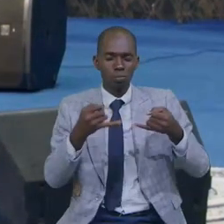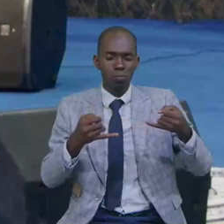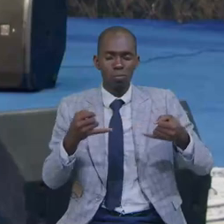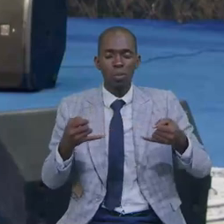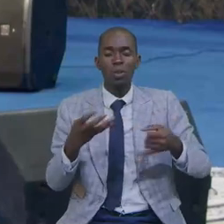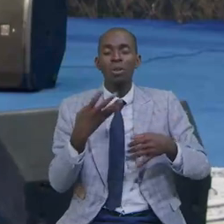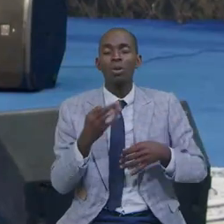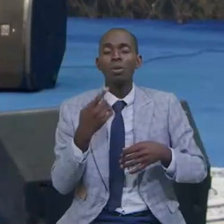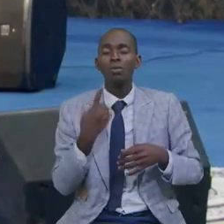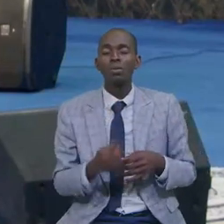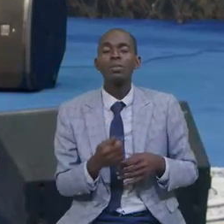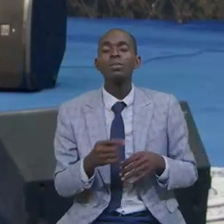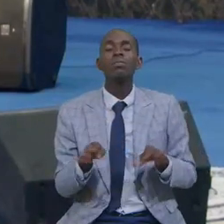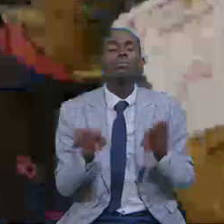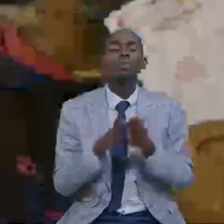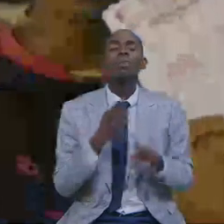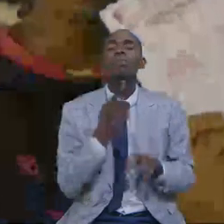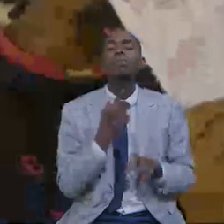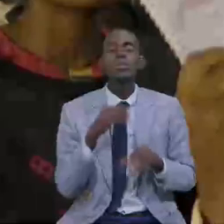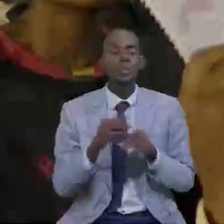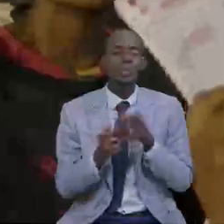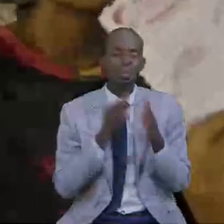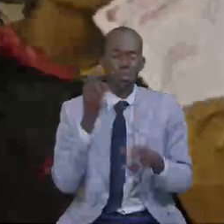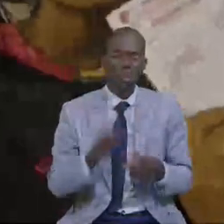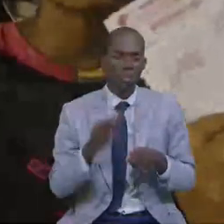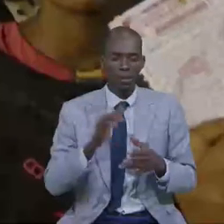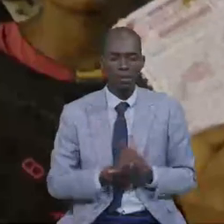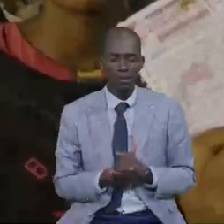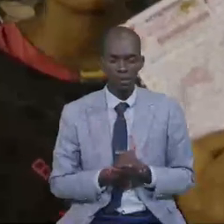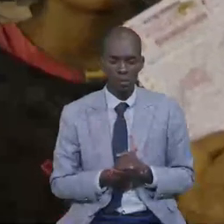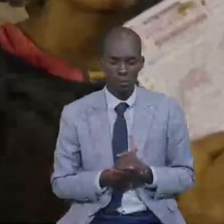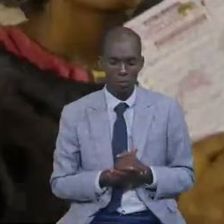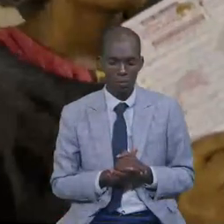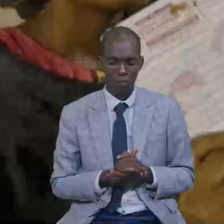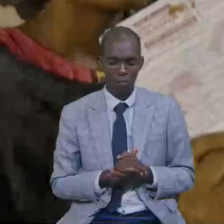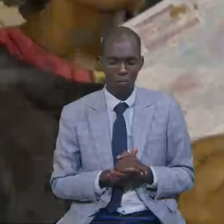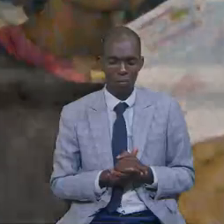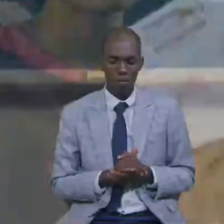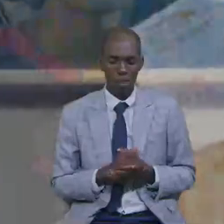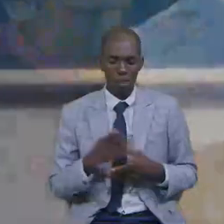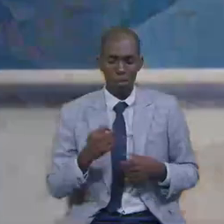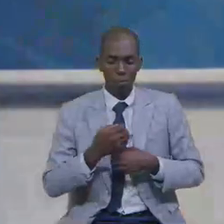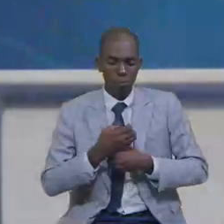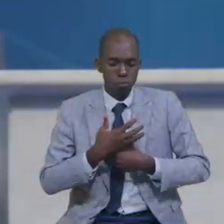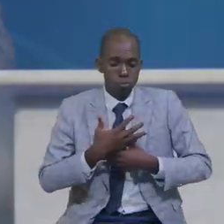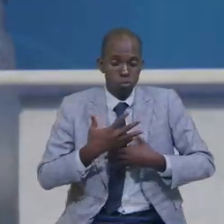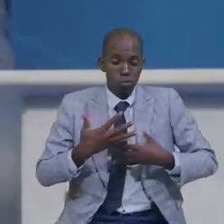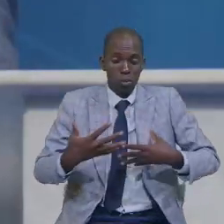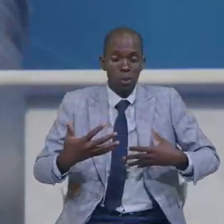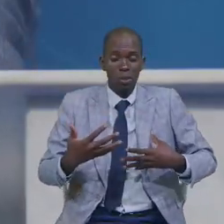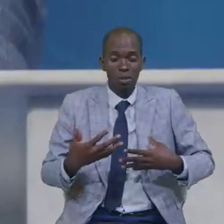le cordes des milliers au nom de Jésus tout